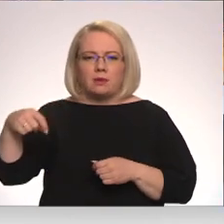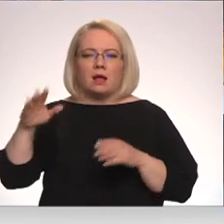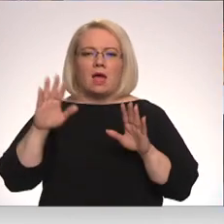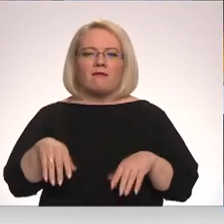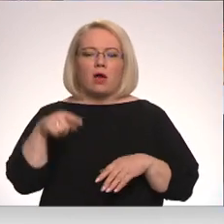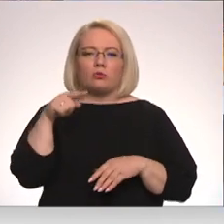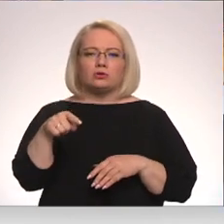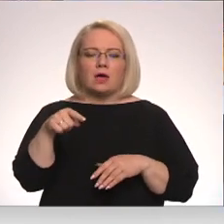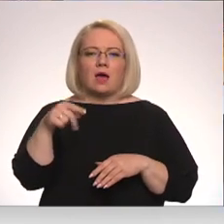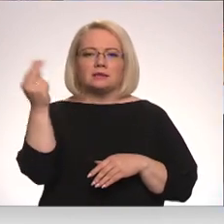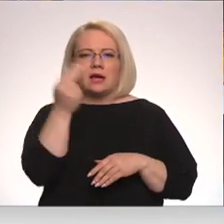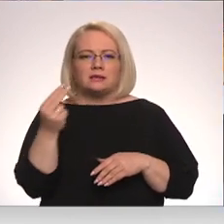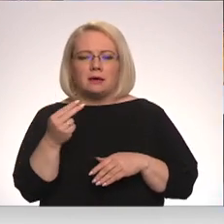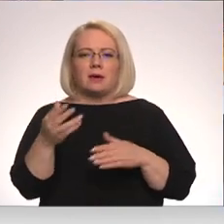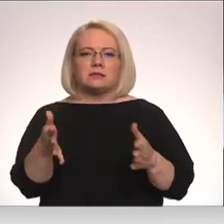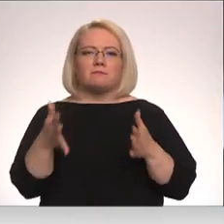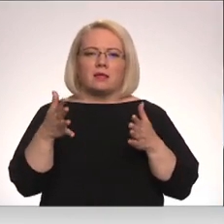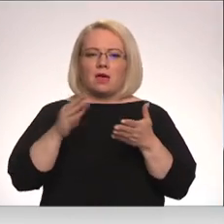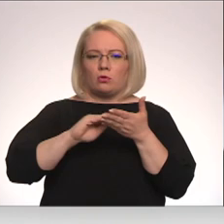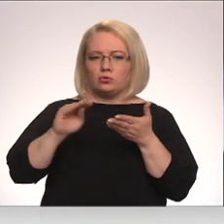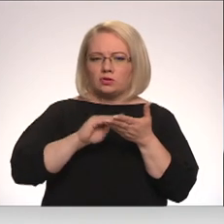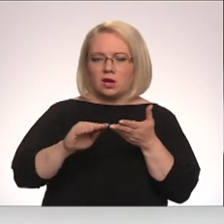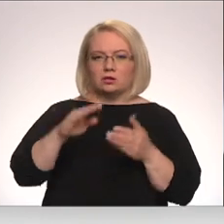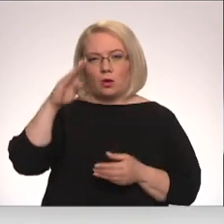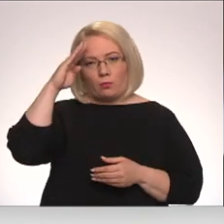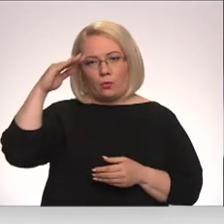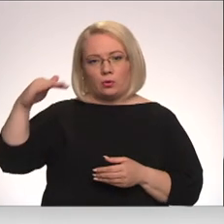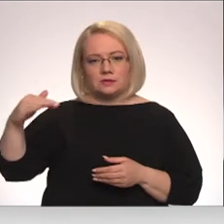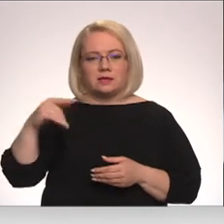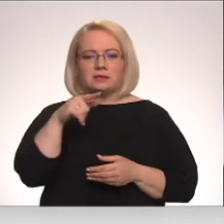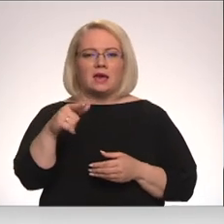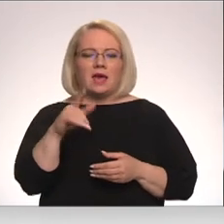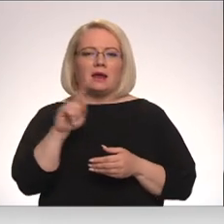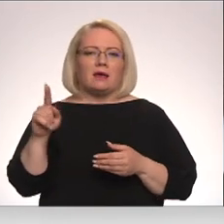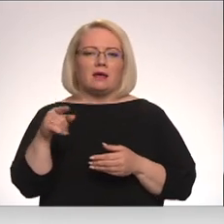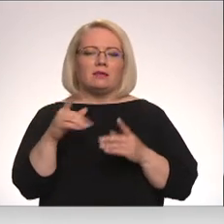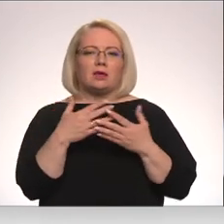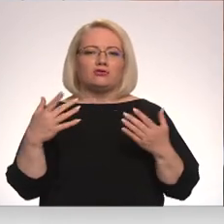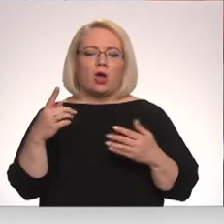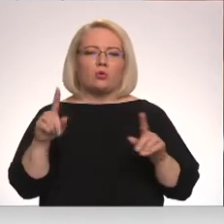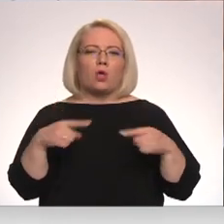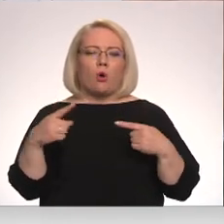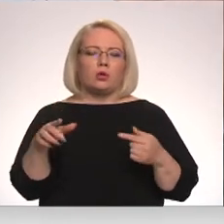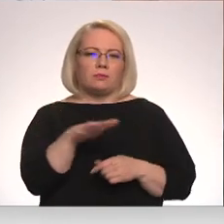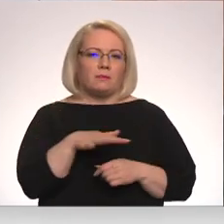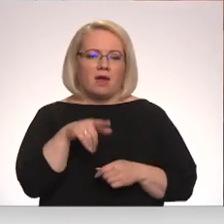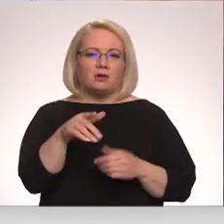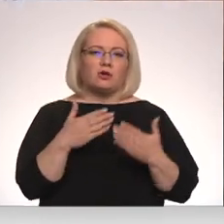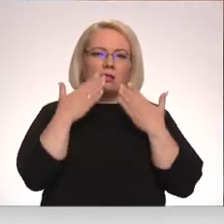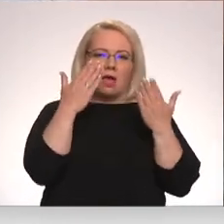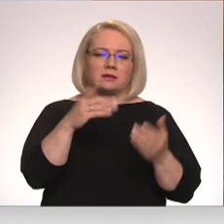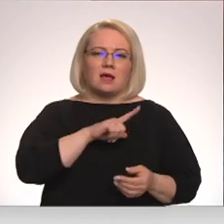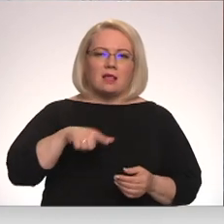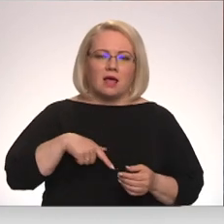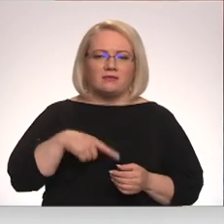tā sazīmētā tā spilgtāk uzrakstīt. Edvards ir no internacionālas ģimenes, tāpēc viņš lasa ne tikai latviski, bet arī lietuviski